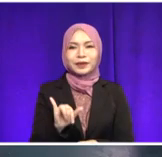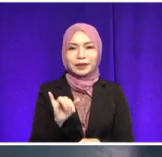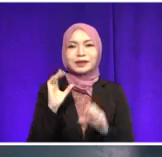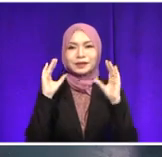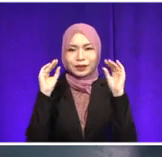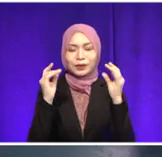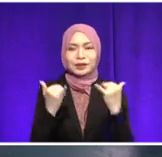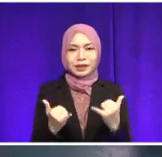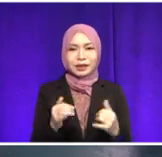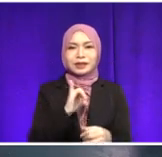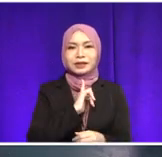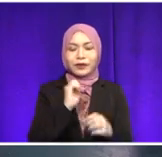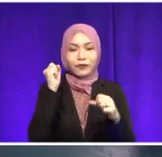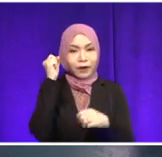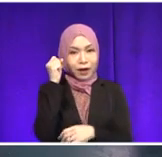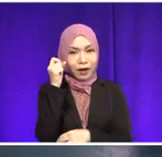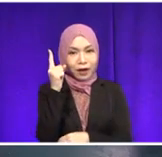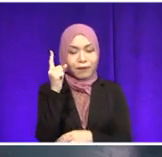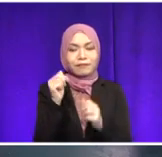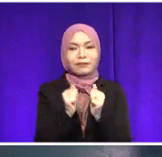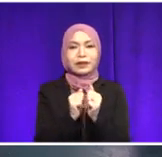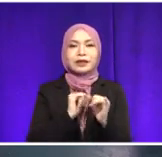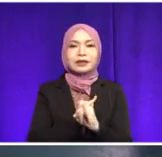beberapa persoalan mengenai